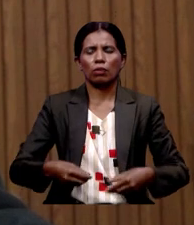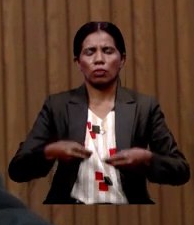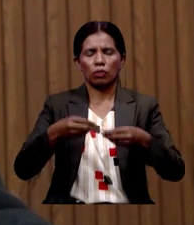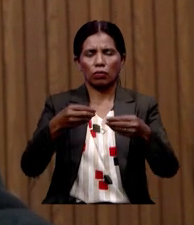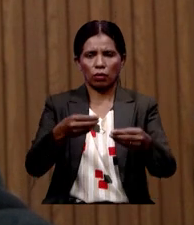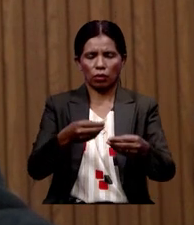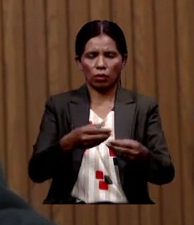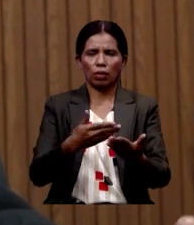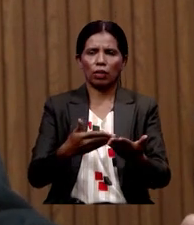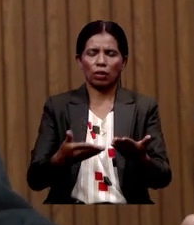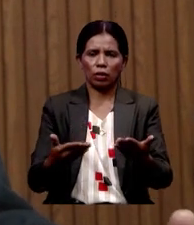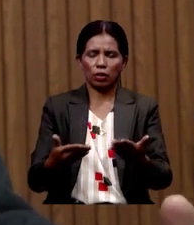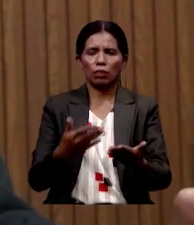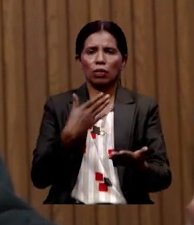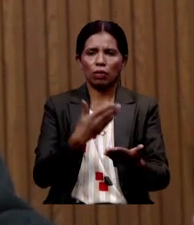ne be maka